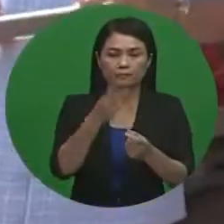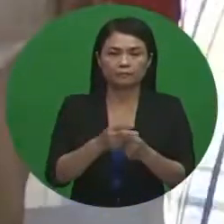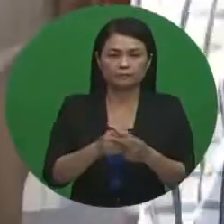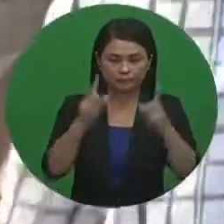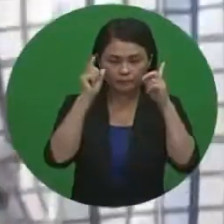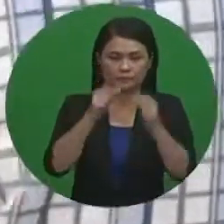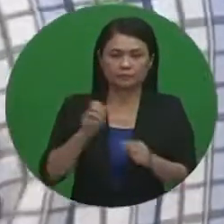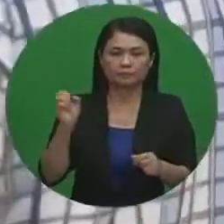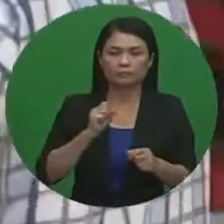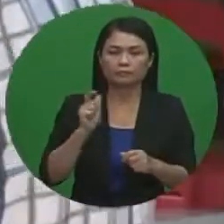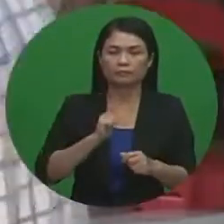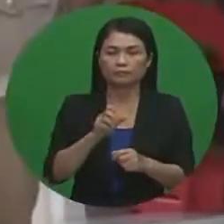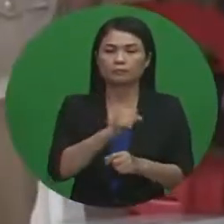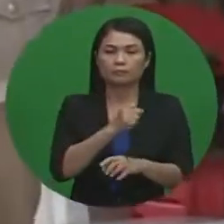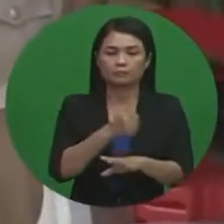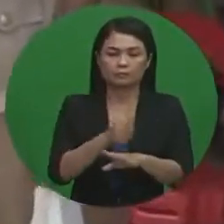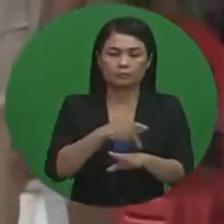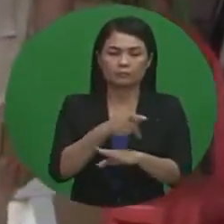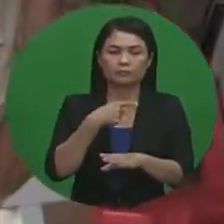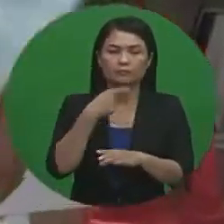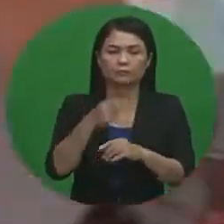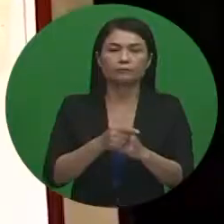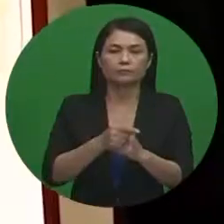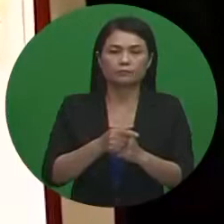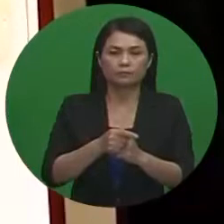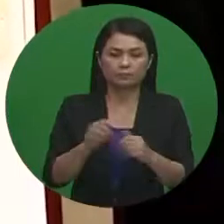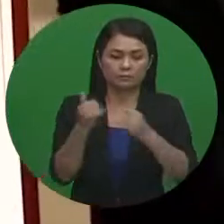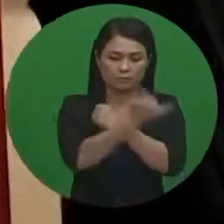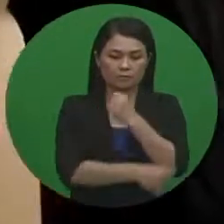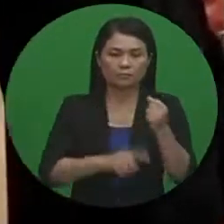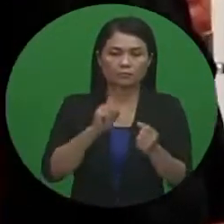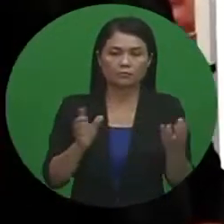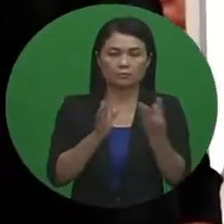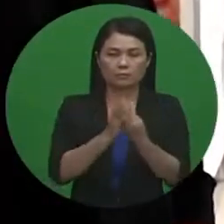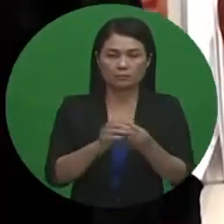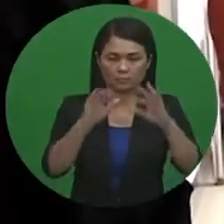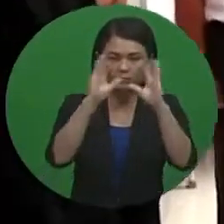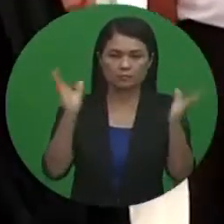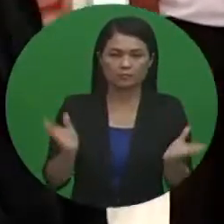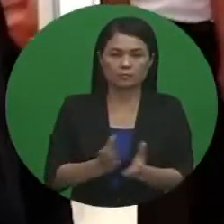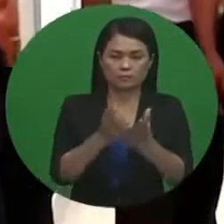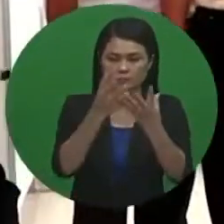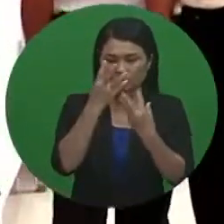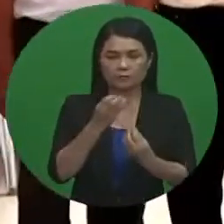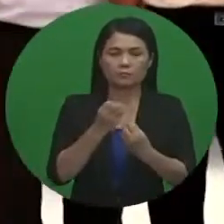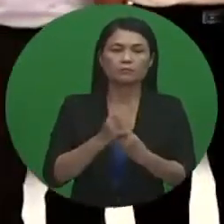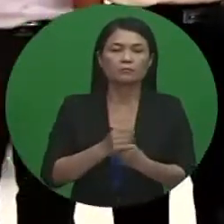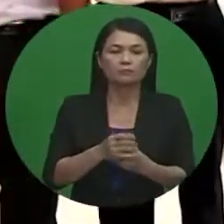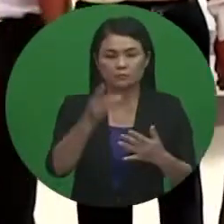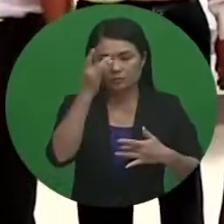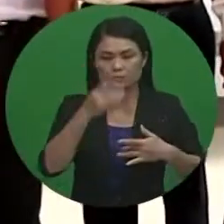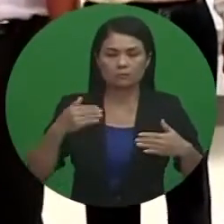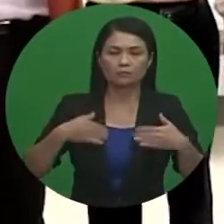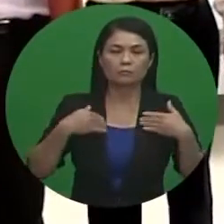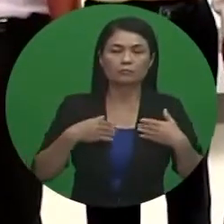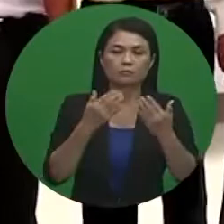ឯកឧត្តមជាតាយអភិបាលខេត្តបានលើកឡើងថាបណ្ដាប្រទេសមួយចំនួននៅលើពិភពលោកមានការព្រួយបារម្ភចំពោះជំងឺរលាកផ្លូ